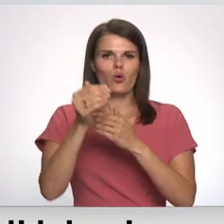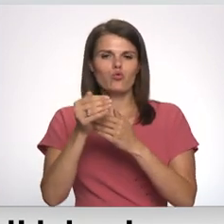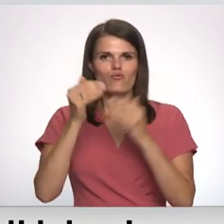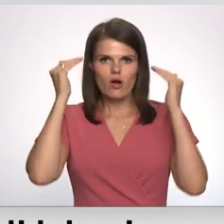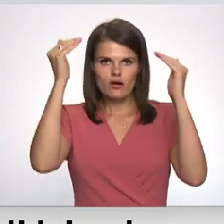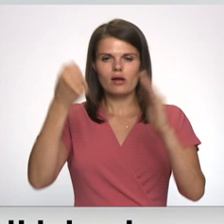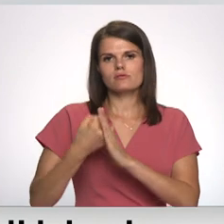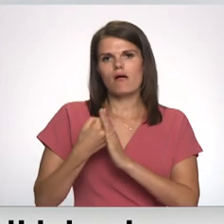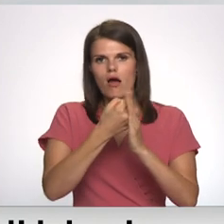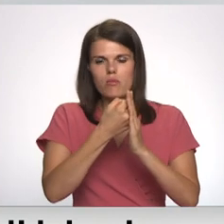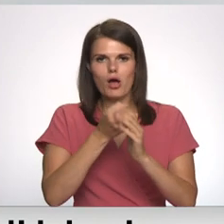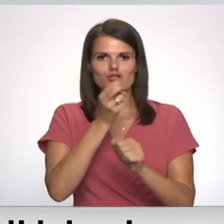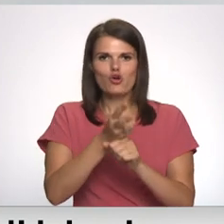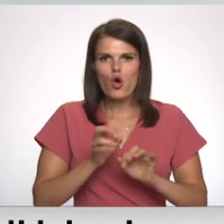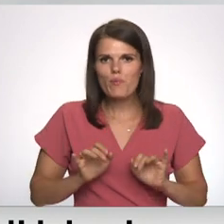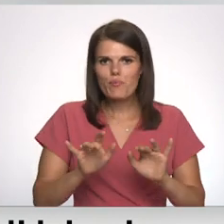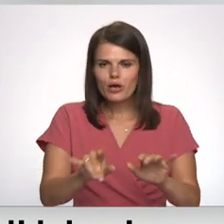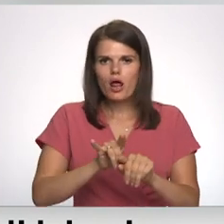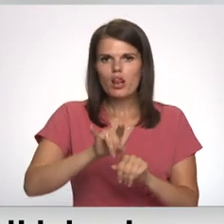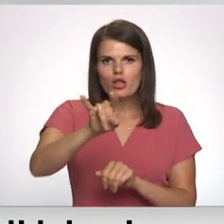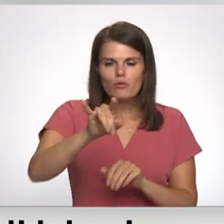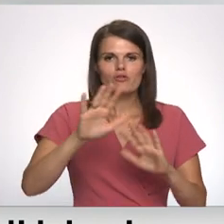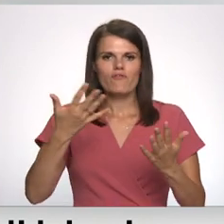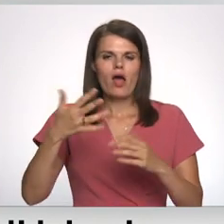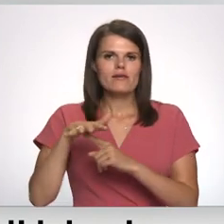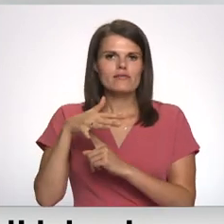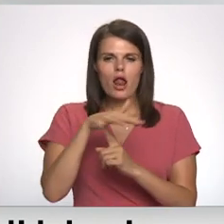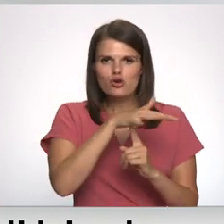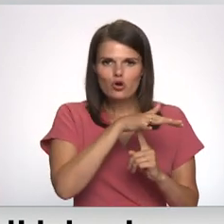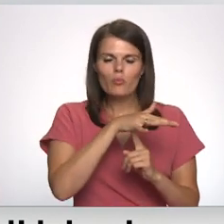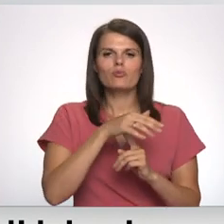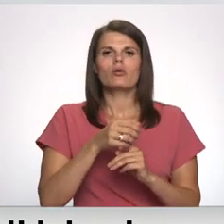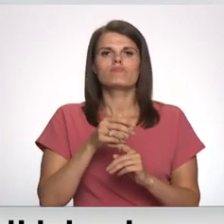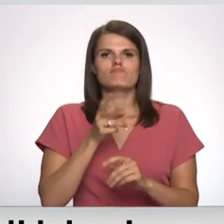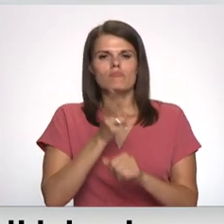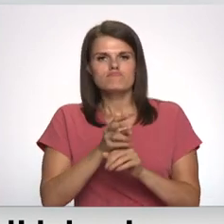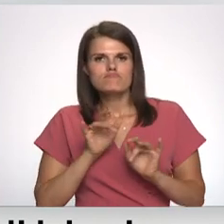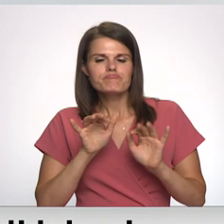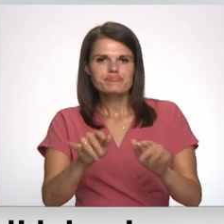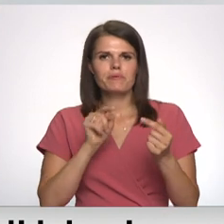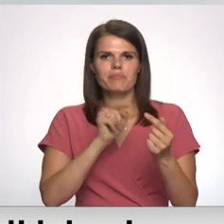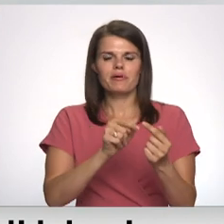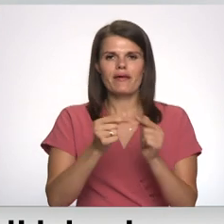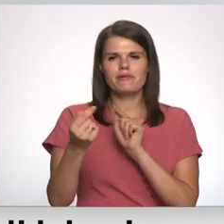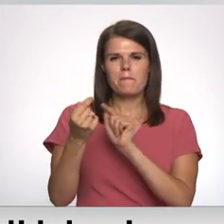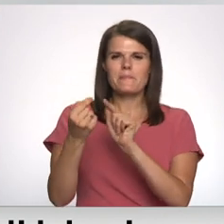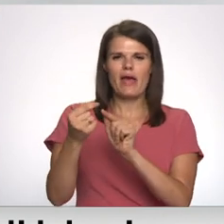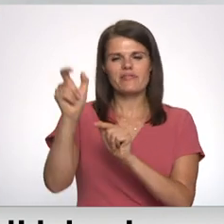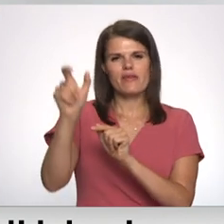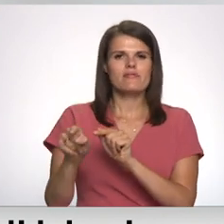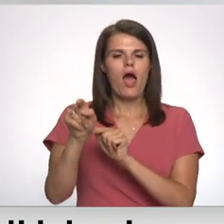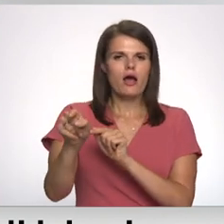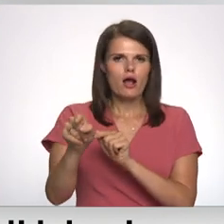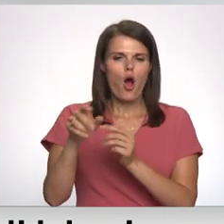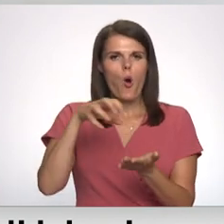un gaisa atbalsta operācijas, tātad lidmašīnas vai helikopterus, operācijās pret ienaidnieka objektiem tuvā